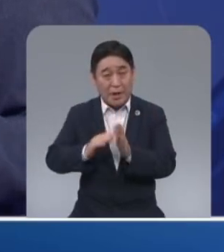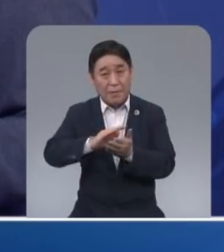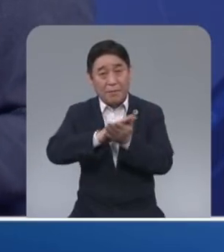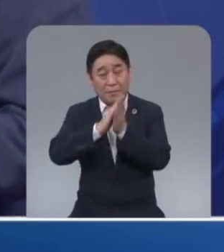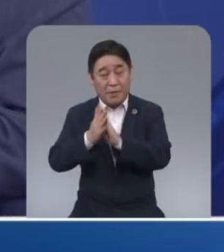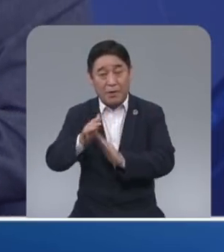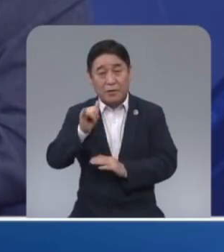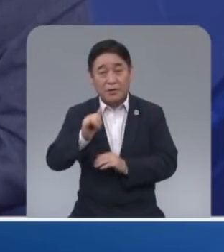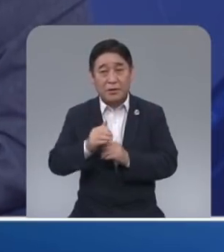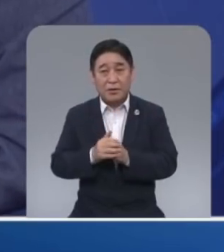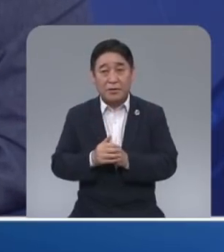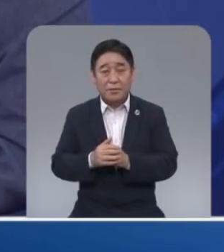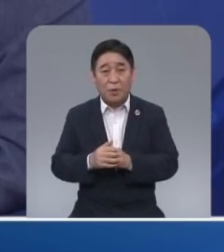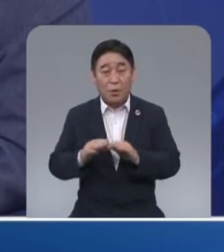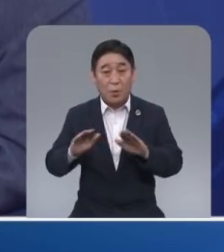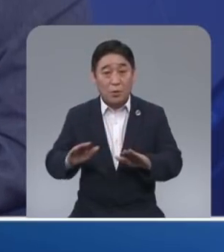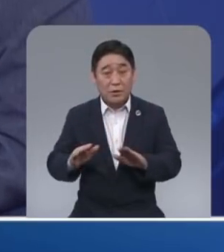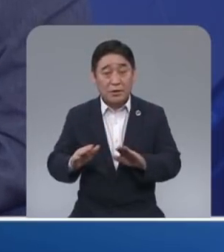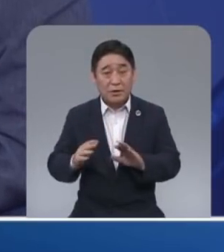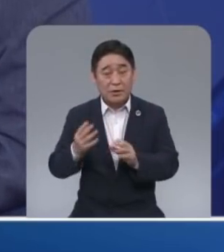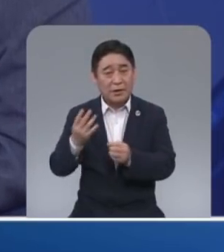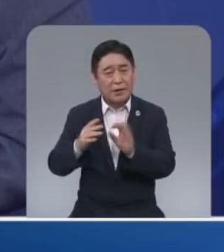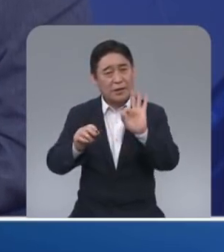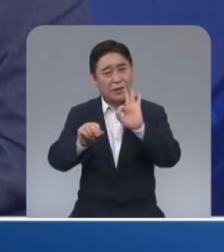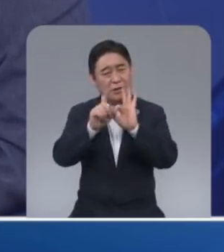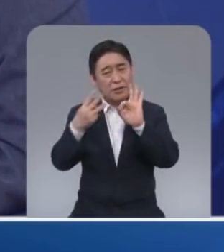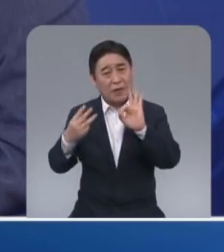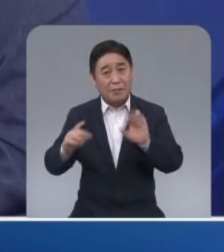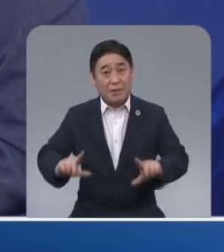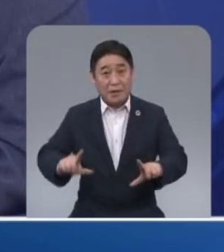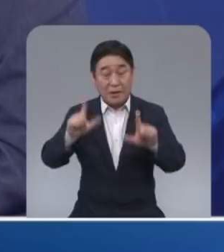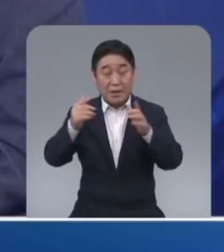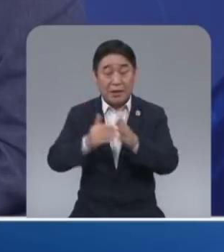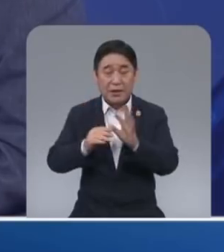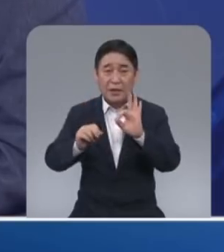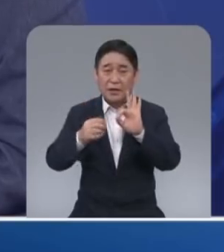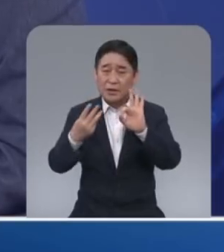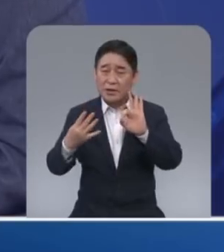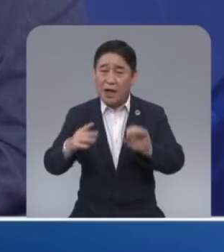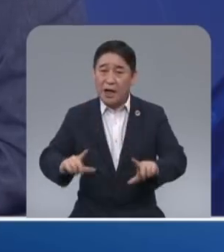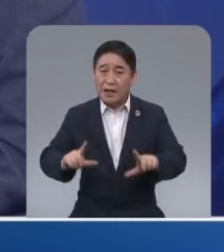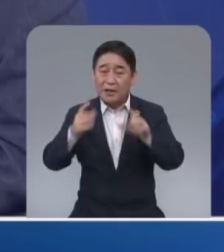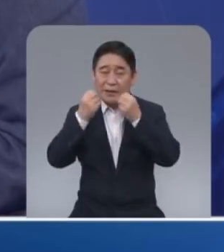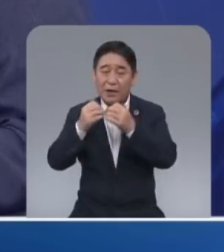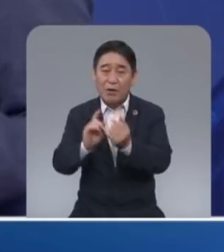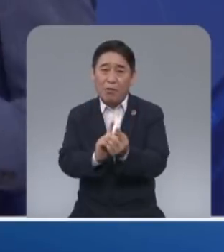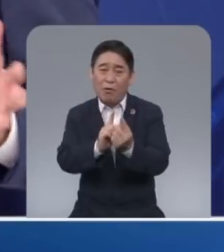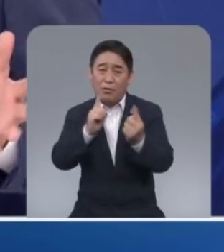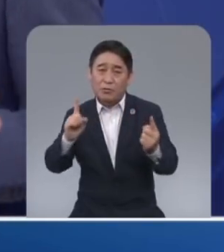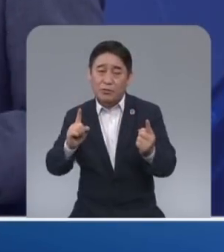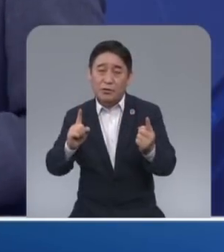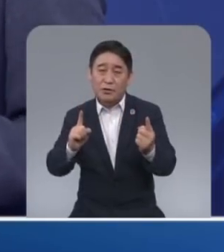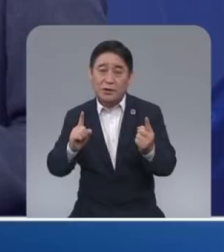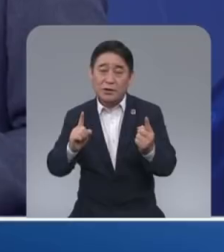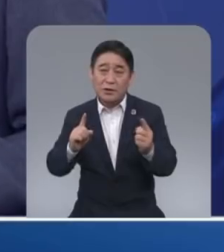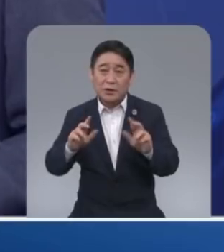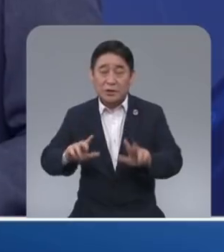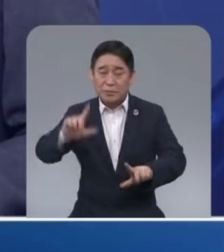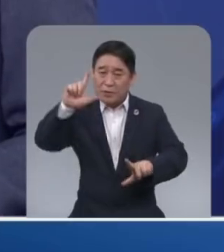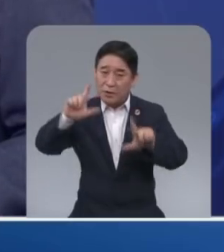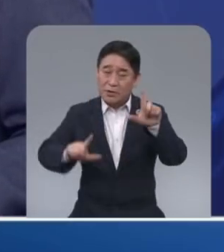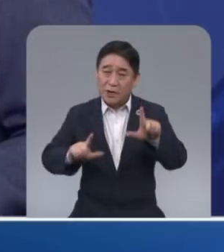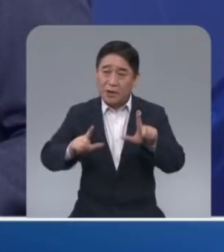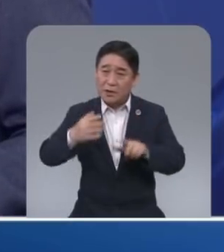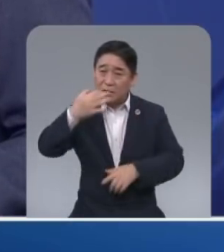지금의 거리두기 단계가 10월 3일까지인데 그러면은 4일에 발표되는 그 새로운 거리두기 단계도 지금의 이런 현 상황들이 좀 어느